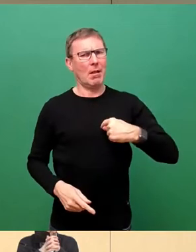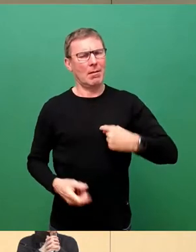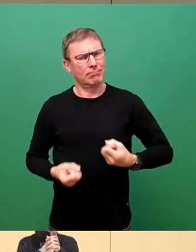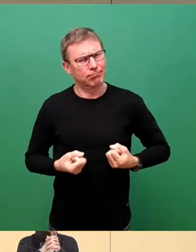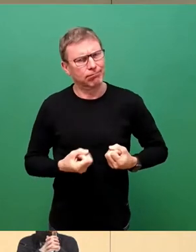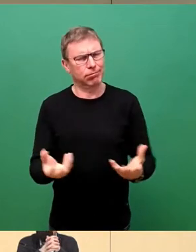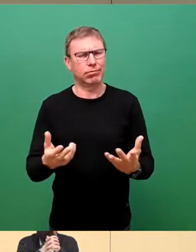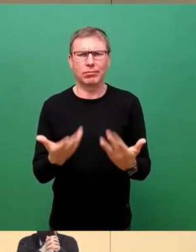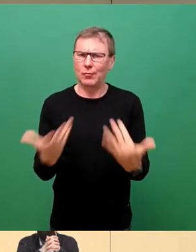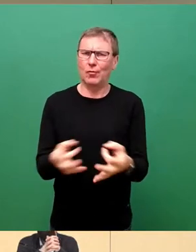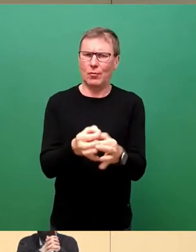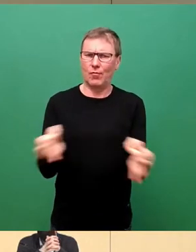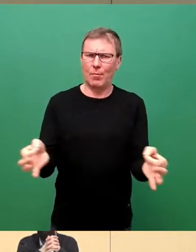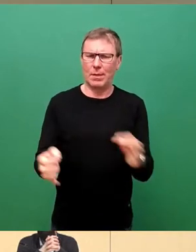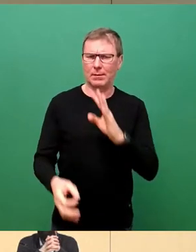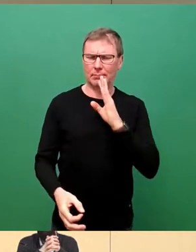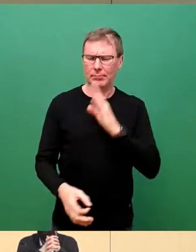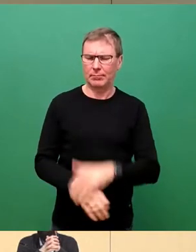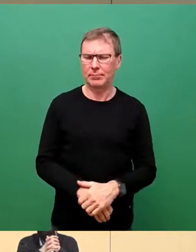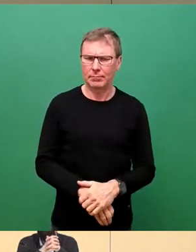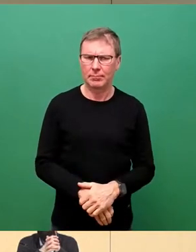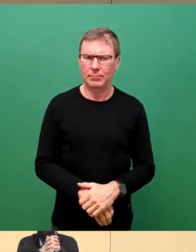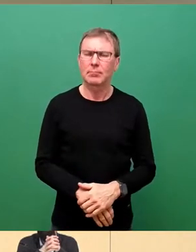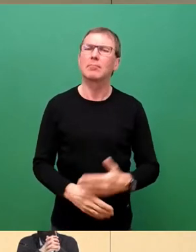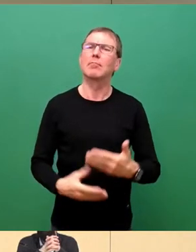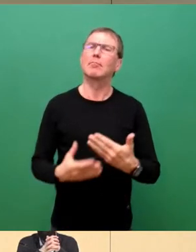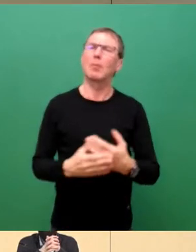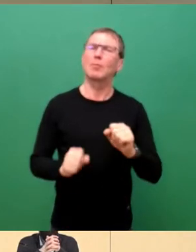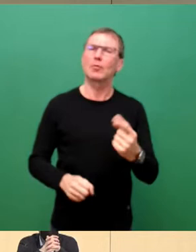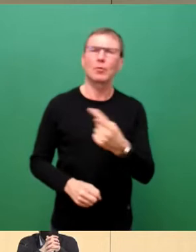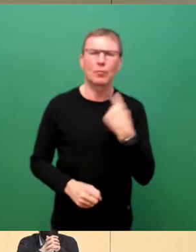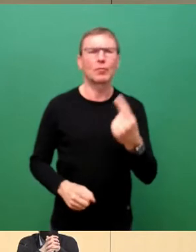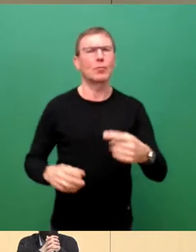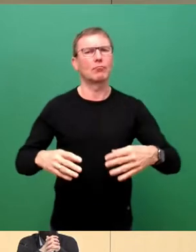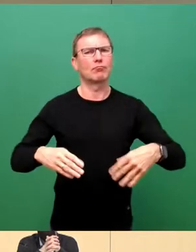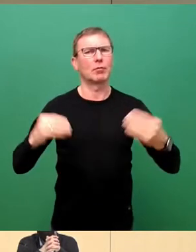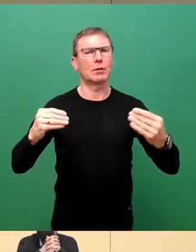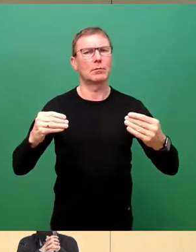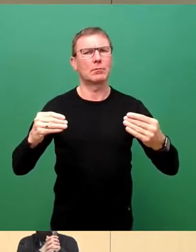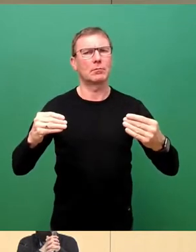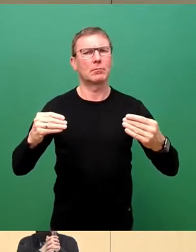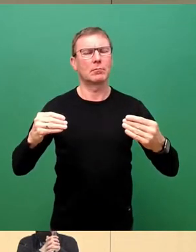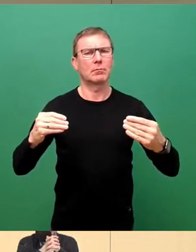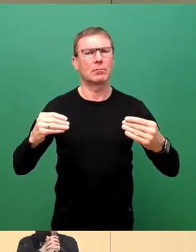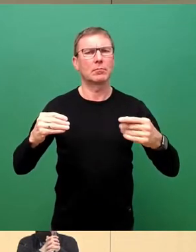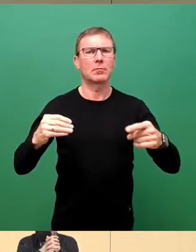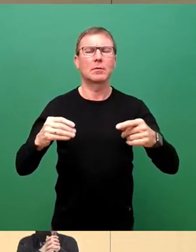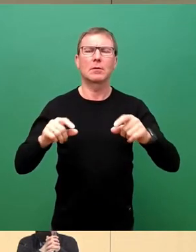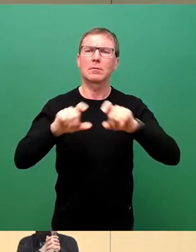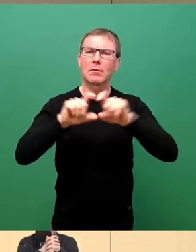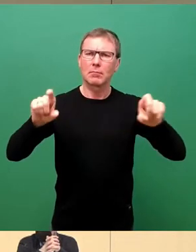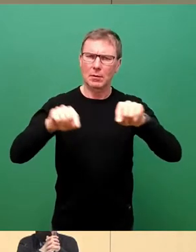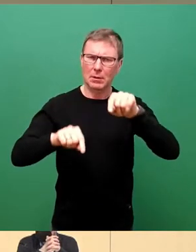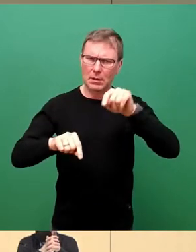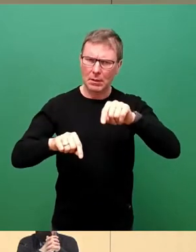formulieren. Und damit könnten wir eintreten in die Behandlung. Es